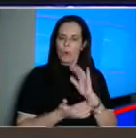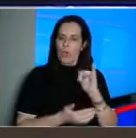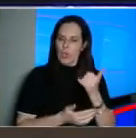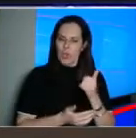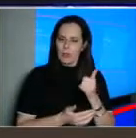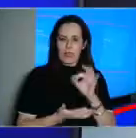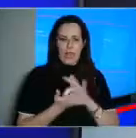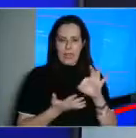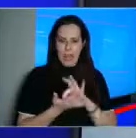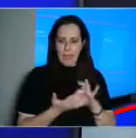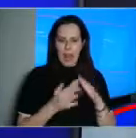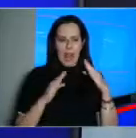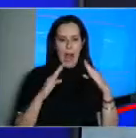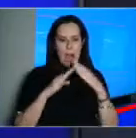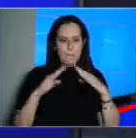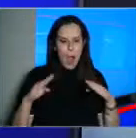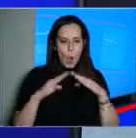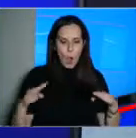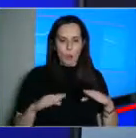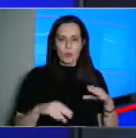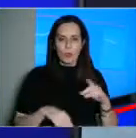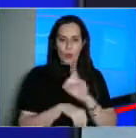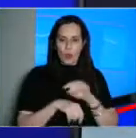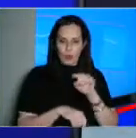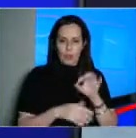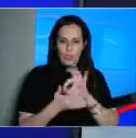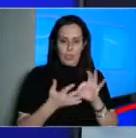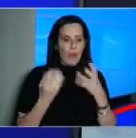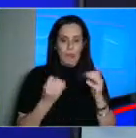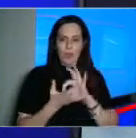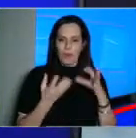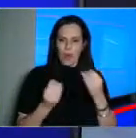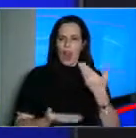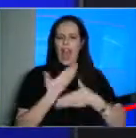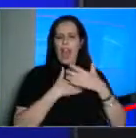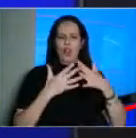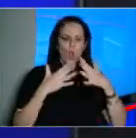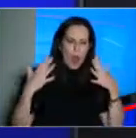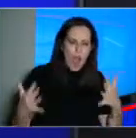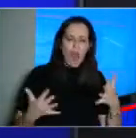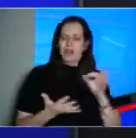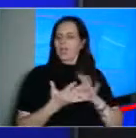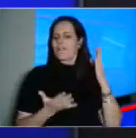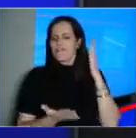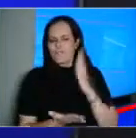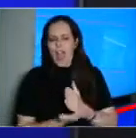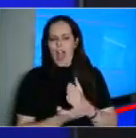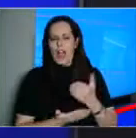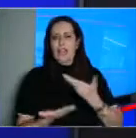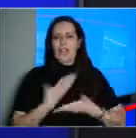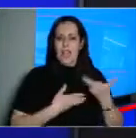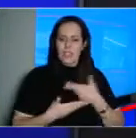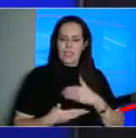שכן נכתב על המעברות ועל פרק הזמן הזה, ונכתב, נכתב המון על העלייה הגדולה, ונכתב המון על יחסי